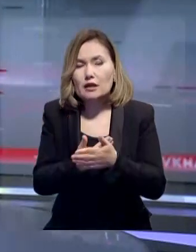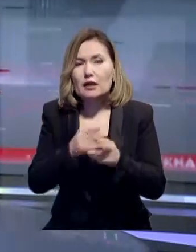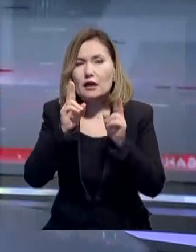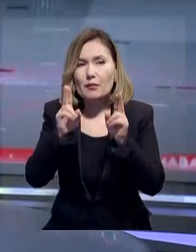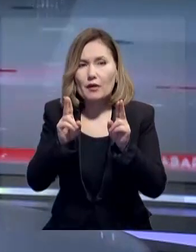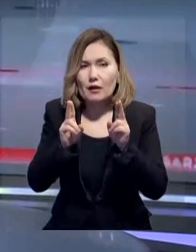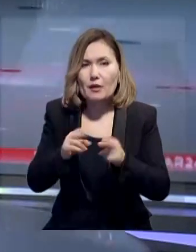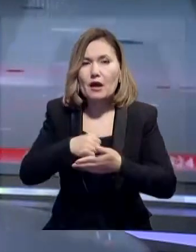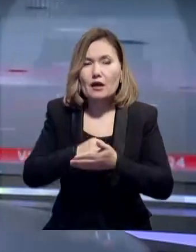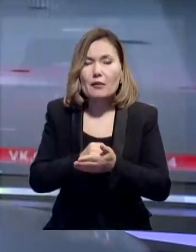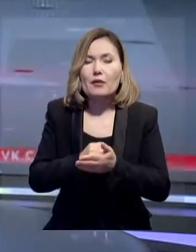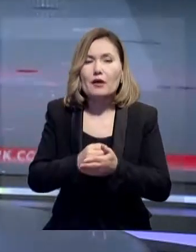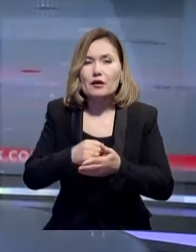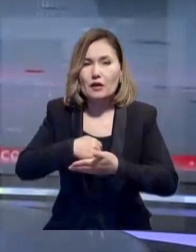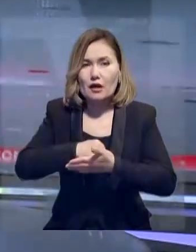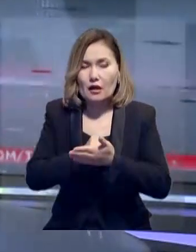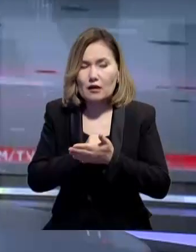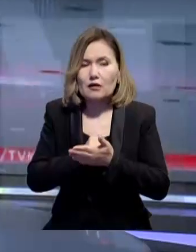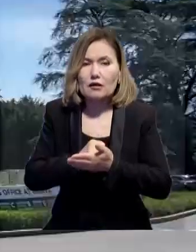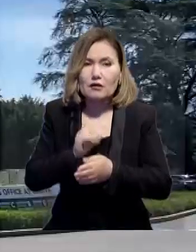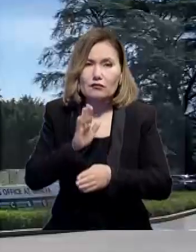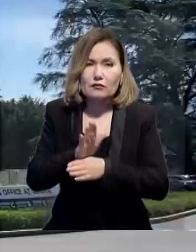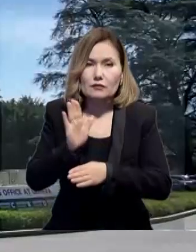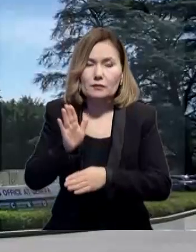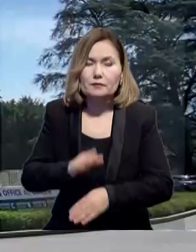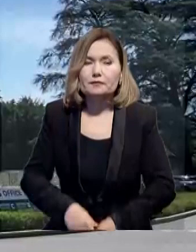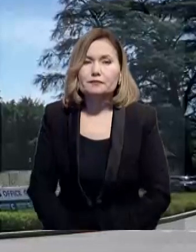жаңа стандарттар бекітіліп, қарар қабылданады.